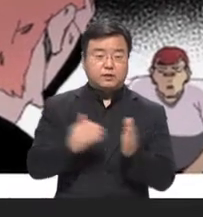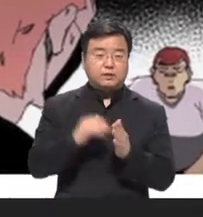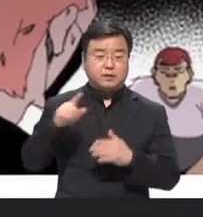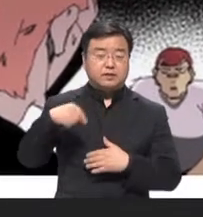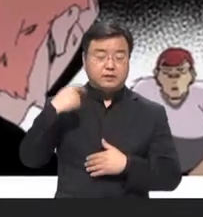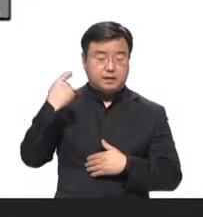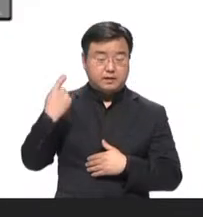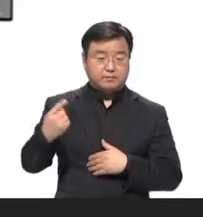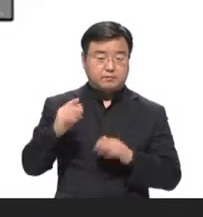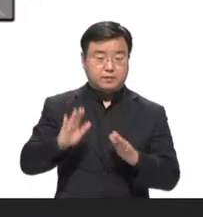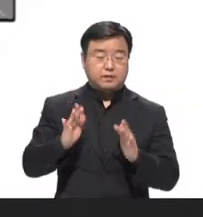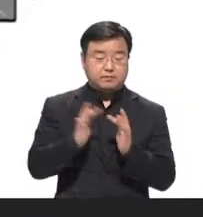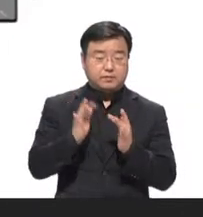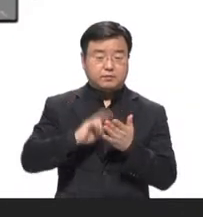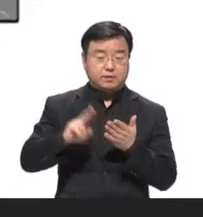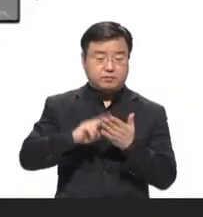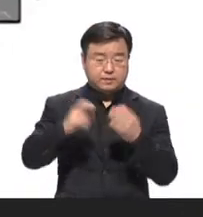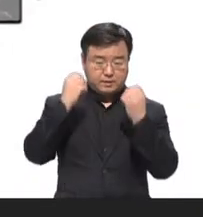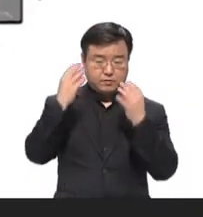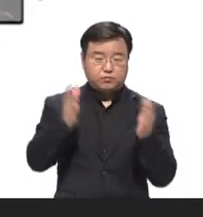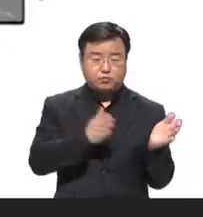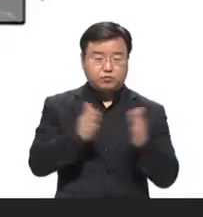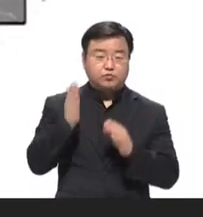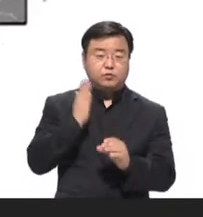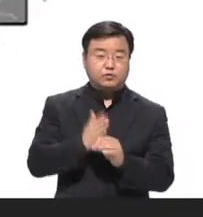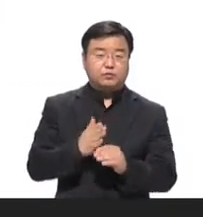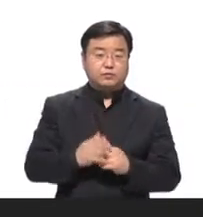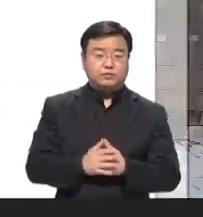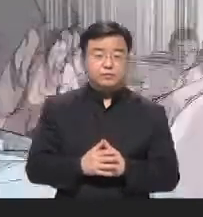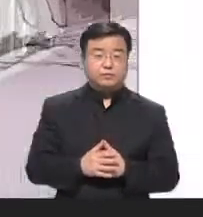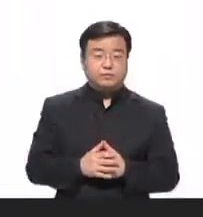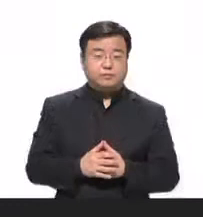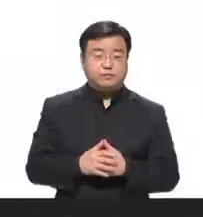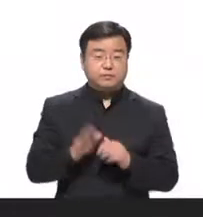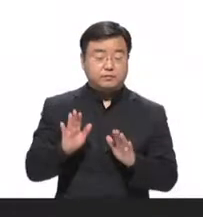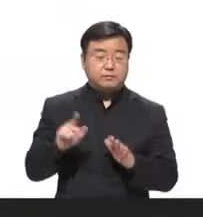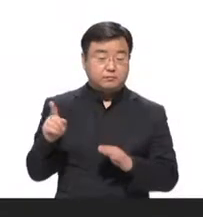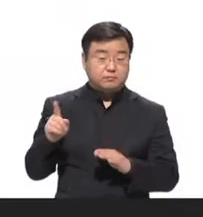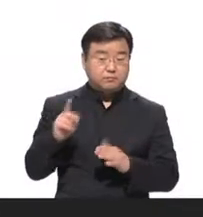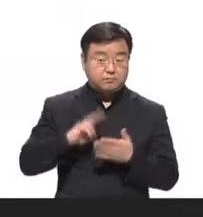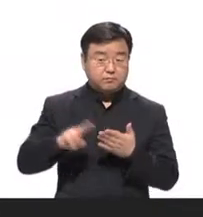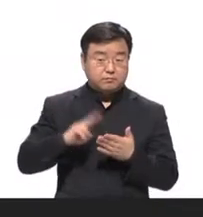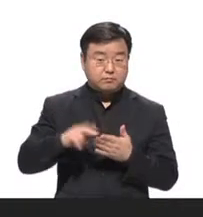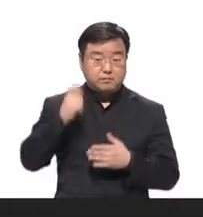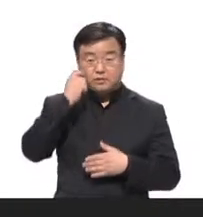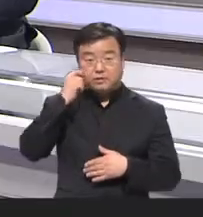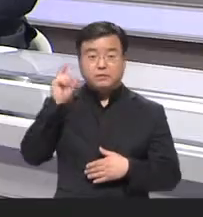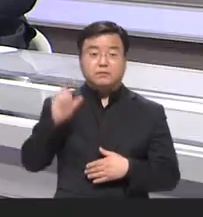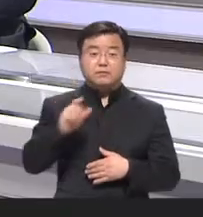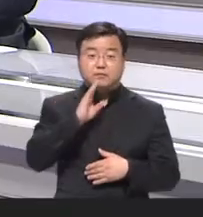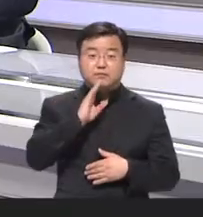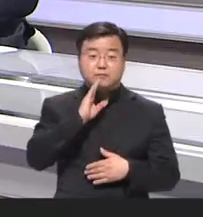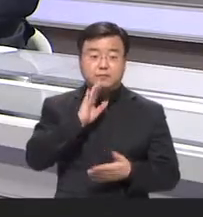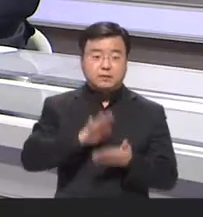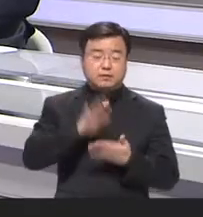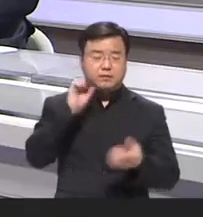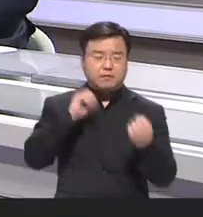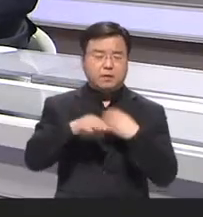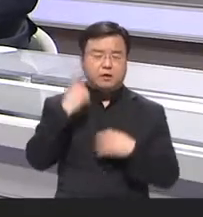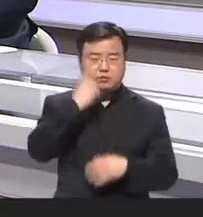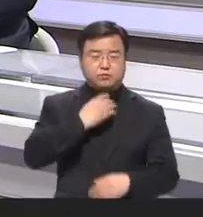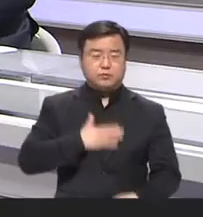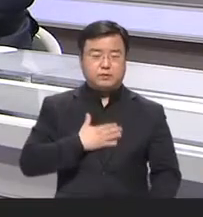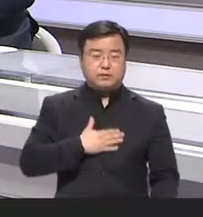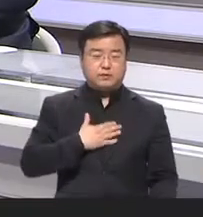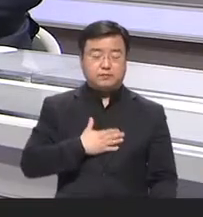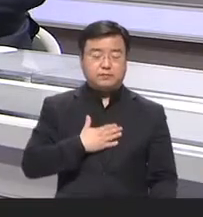다음 작품 준비 중에 있습니다 근데 그러시군요 2 일전에 크게 인기가 괜찮겠죠 제가 그런 테마들이 먹었던 걸로 알고 있는데